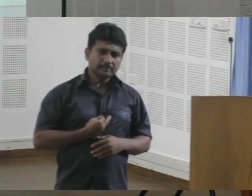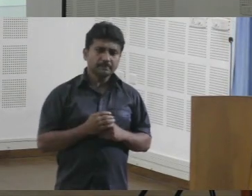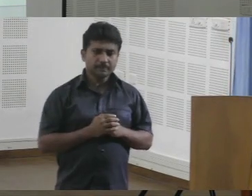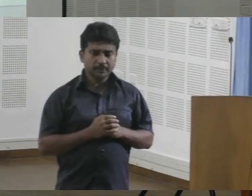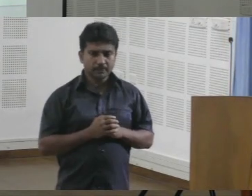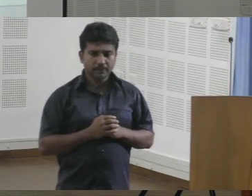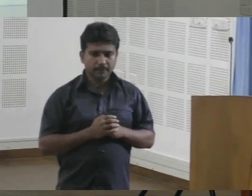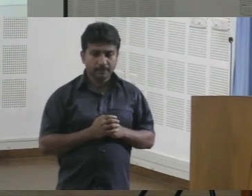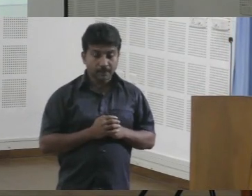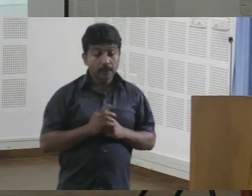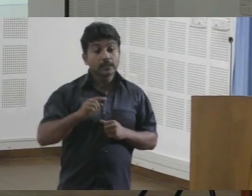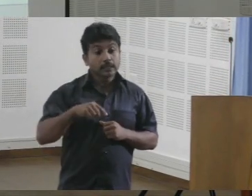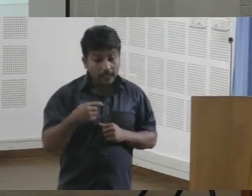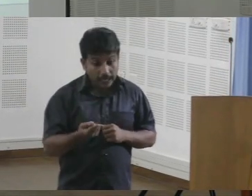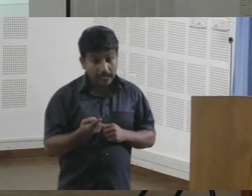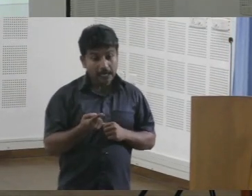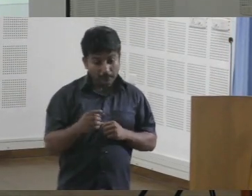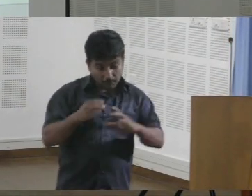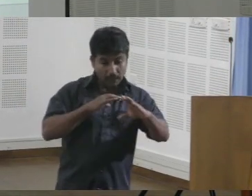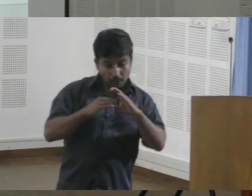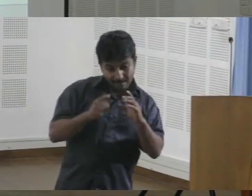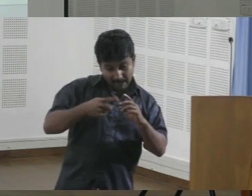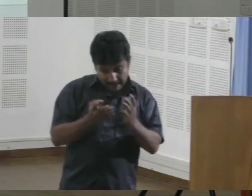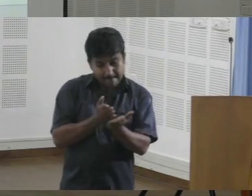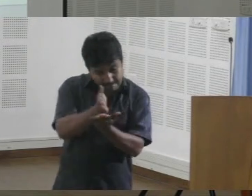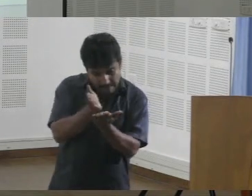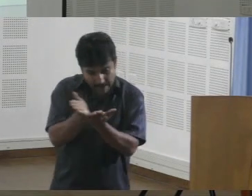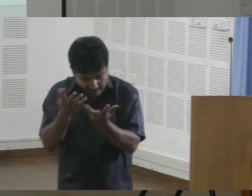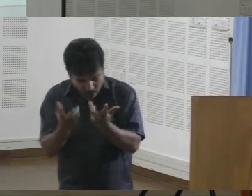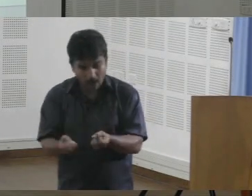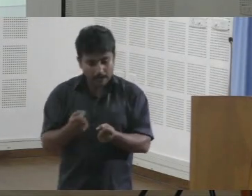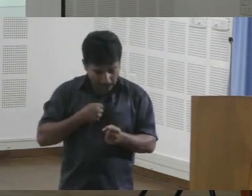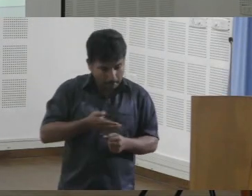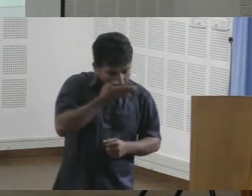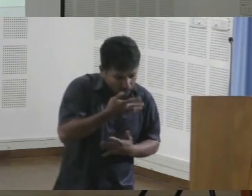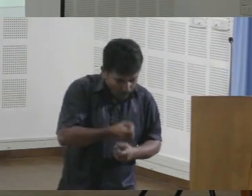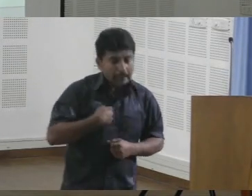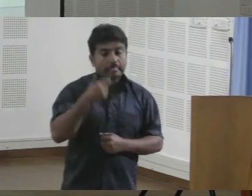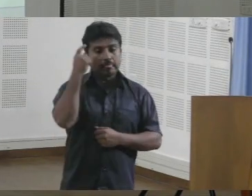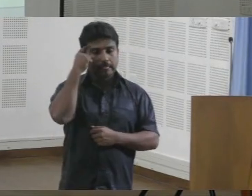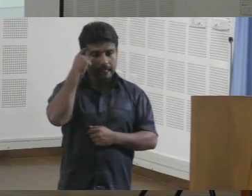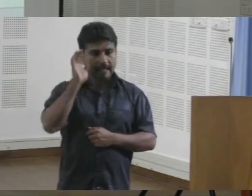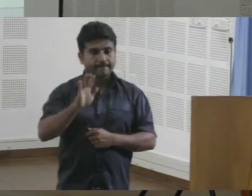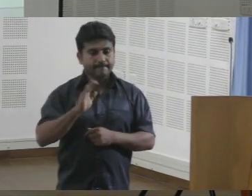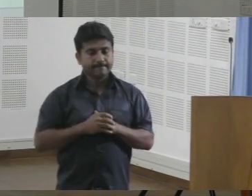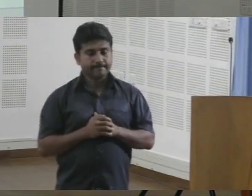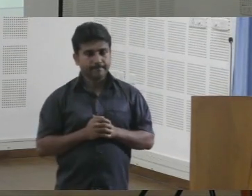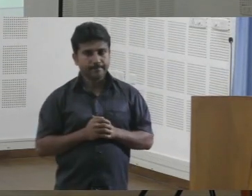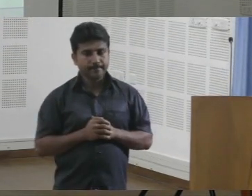അപ്പോൾ അതുകൊണ്ടാണ് ഞാൻ അങ്ങനെ ഒരു കമ്മ്യൂണിക്കേഷൻ സിസ്റ്റം വേണം, അവനെ പഠിപ്പിക്കണം എന്ന് ഞാൻ വിചാരിച്ചിരുന്നു.